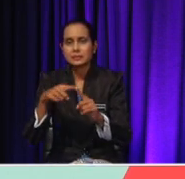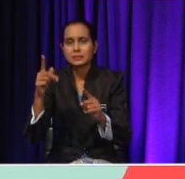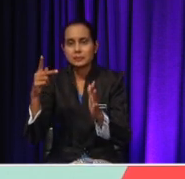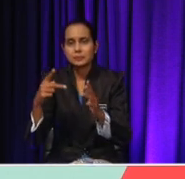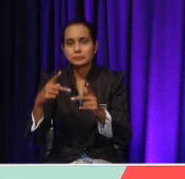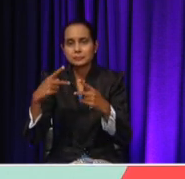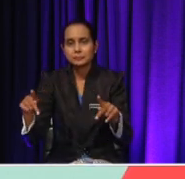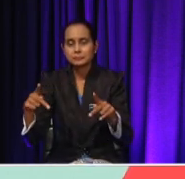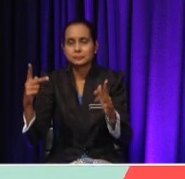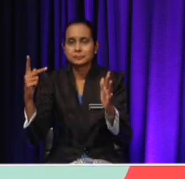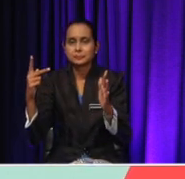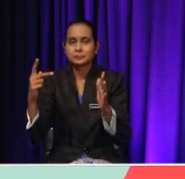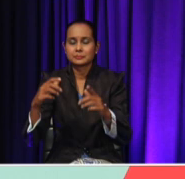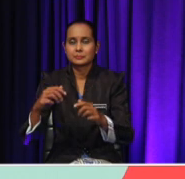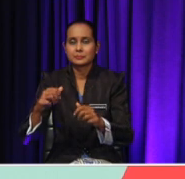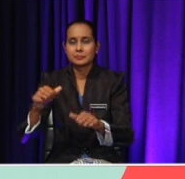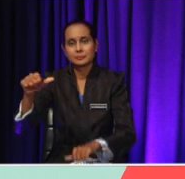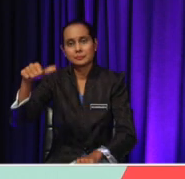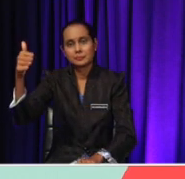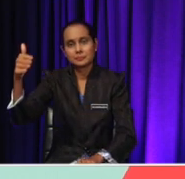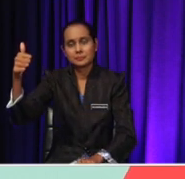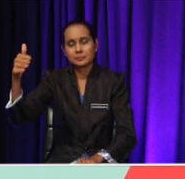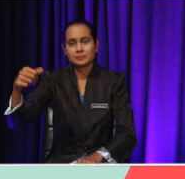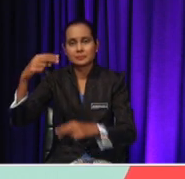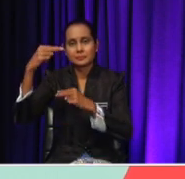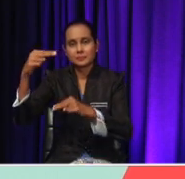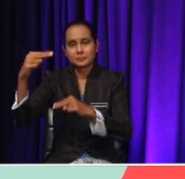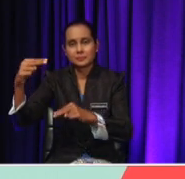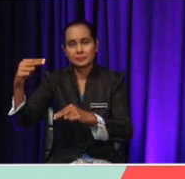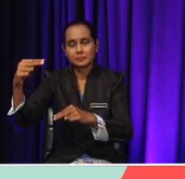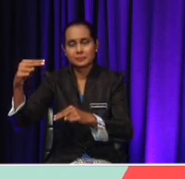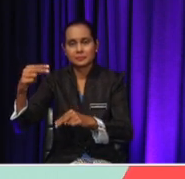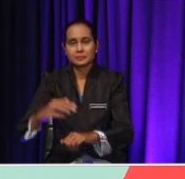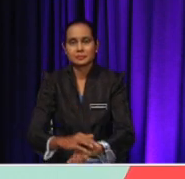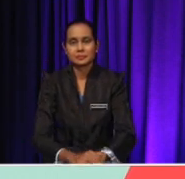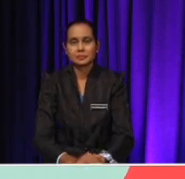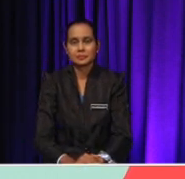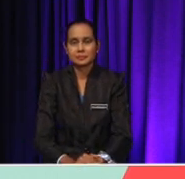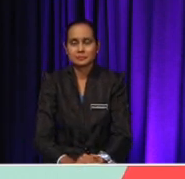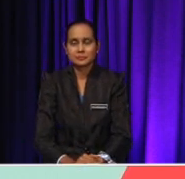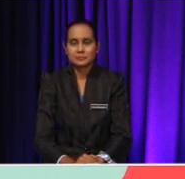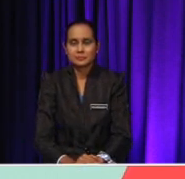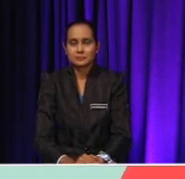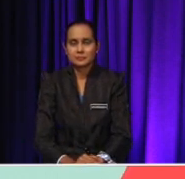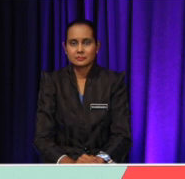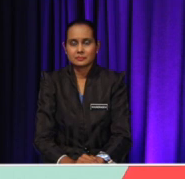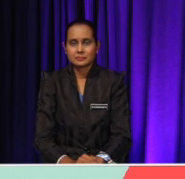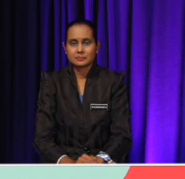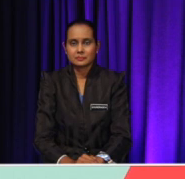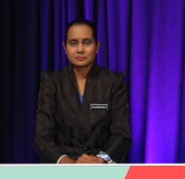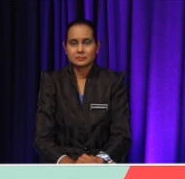hadas sastra pedani hadiah sastra utusan hadiah buku perpustakaan negara untuk cerpen dan